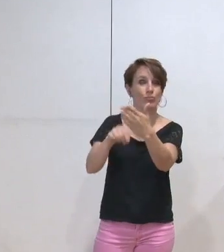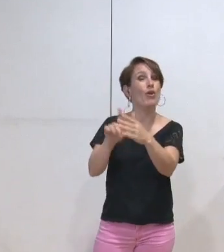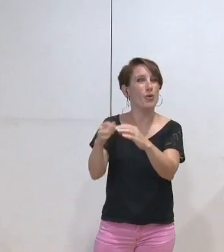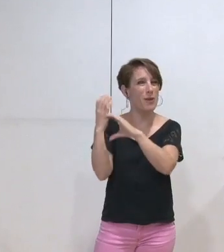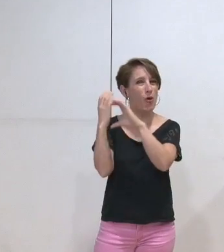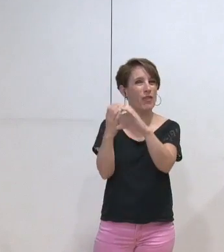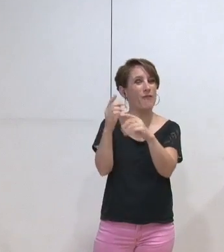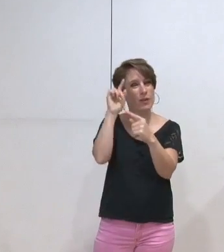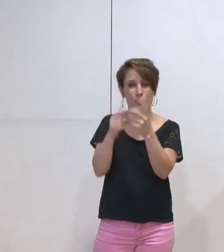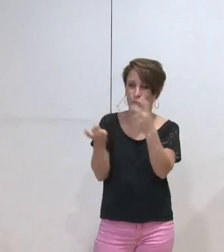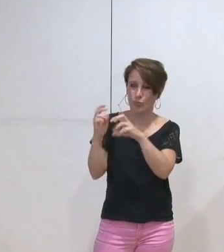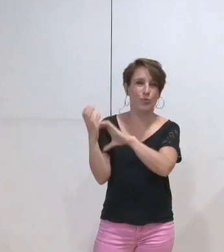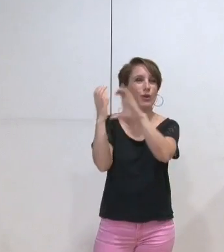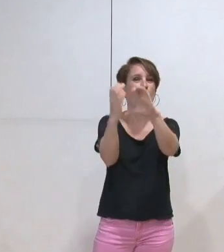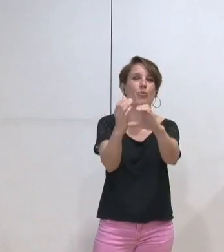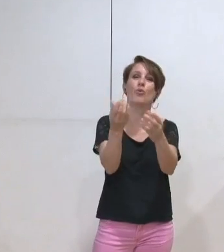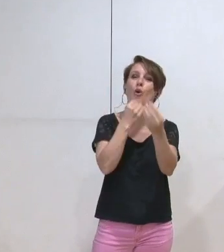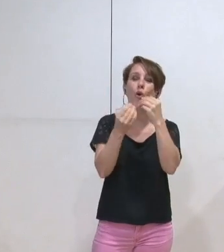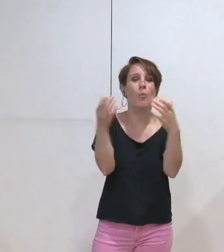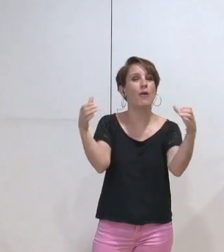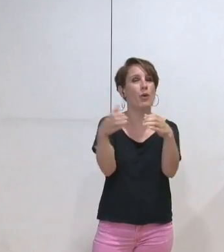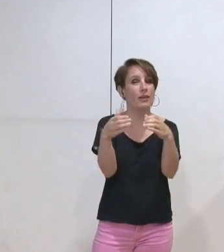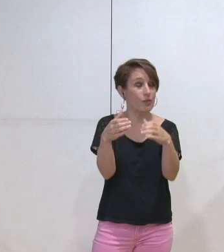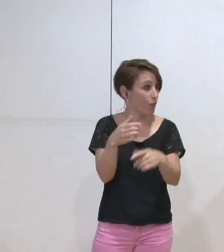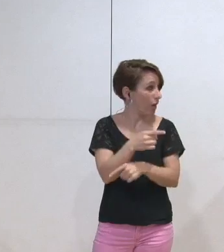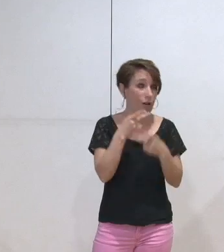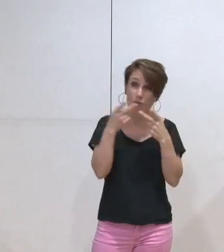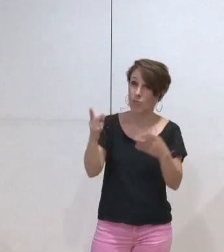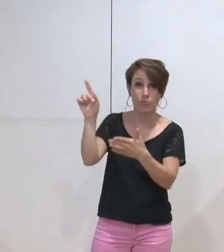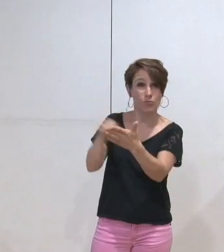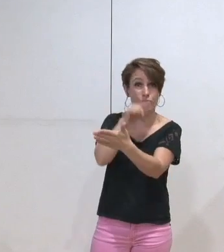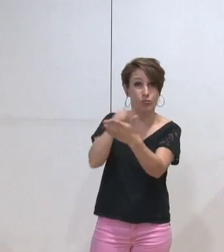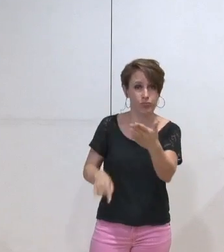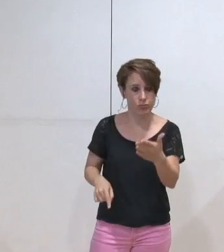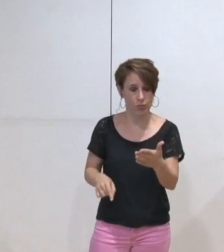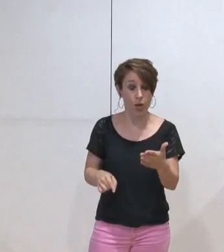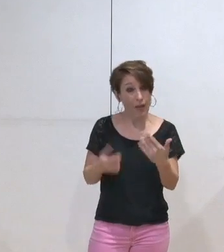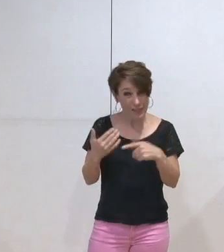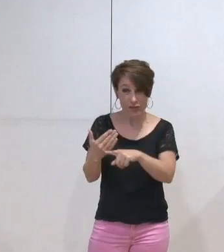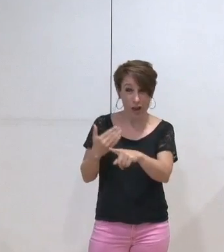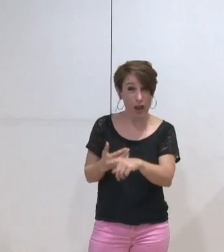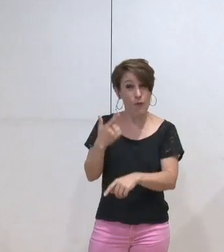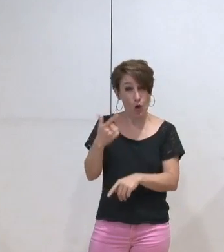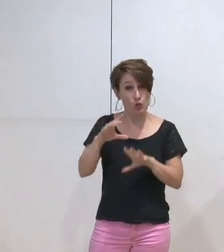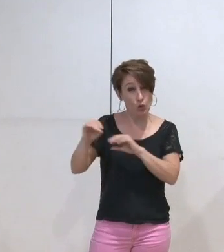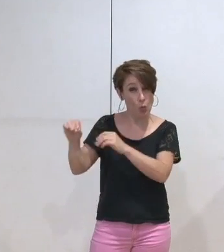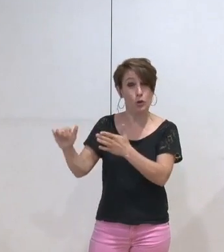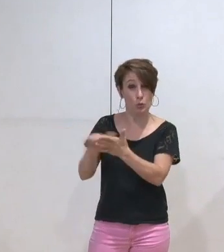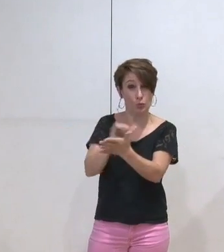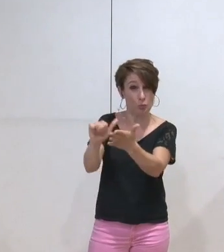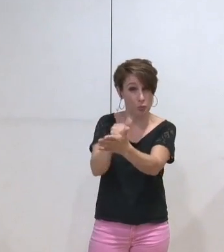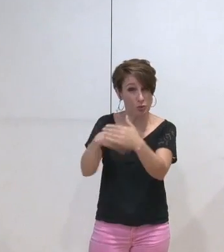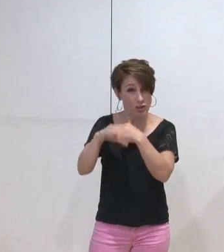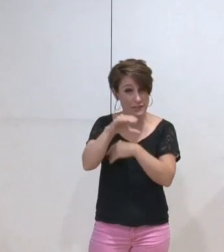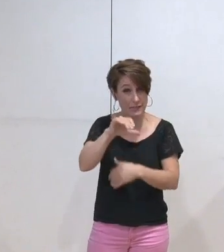cettec cette décision pardon brutale intervient après la suppression de deux postes par le CCAS est également annoncer la